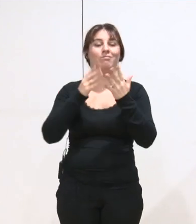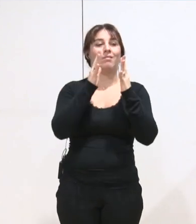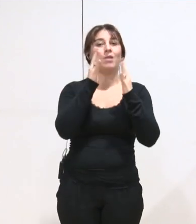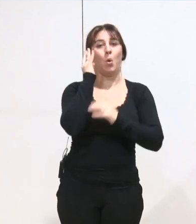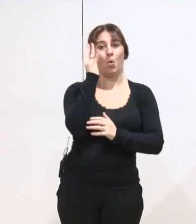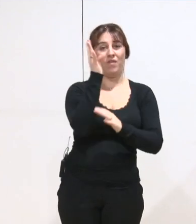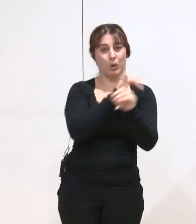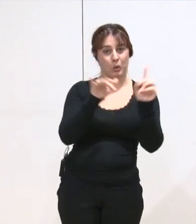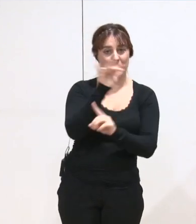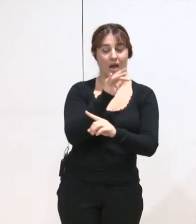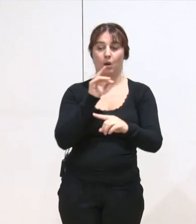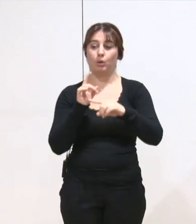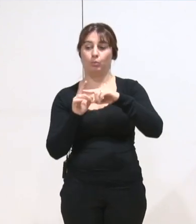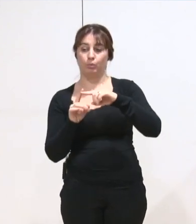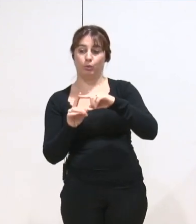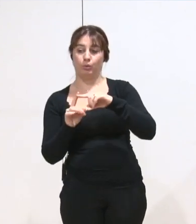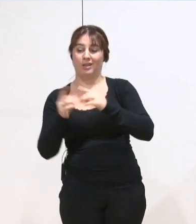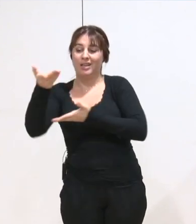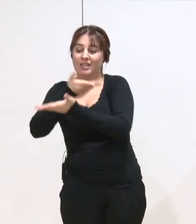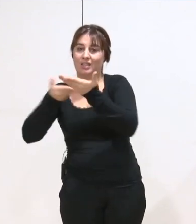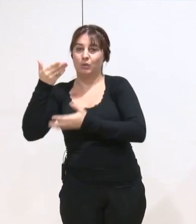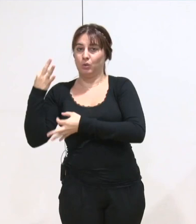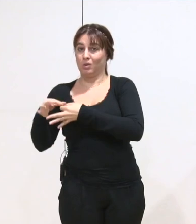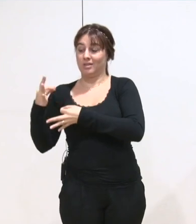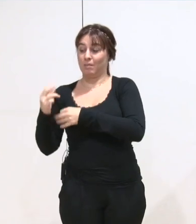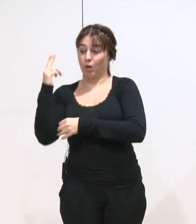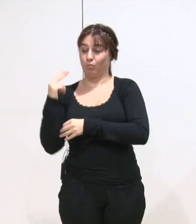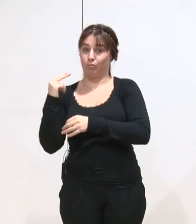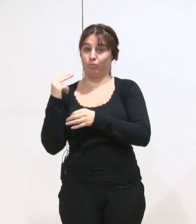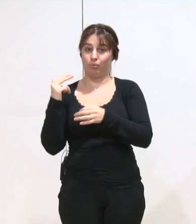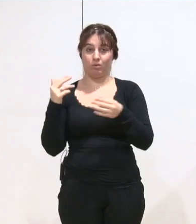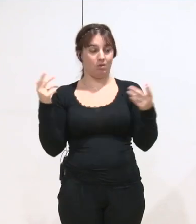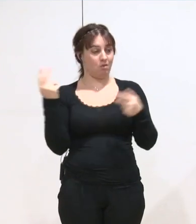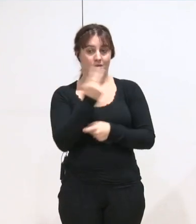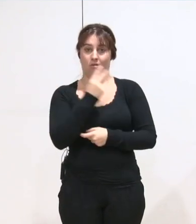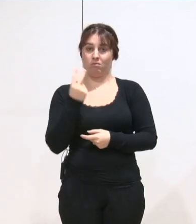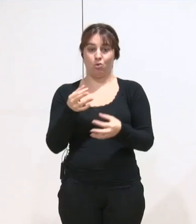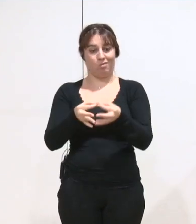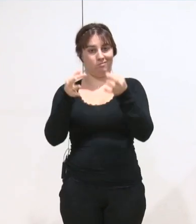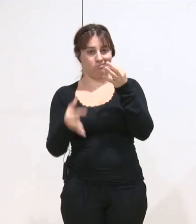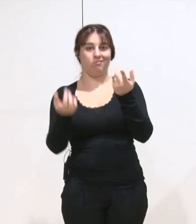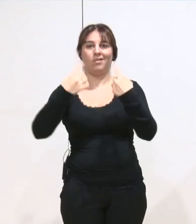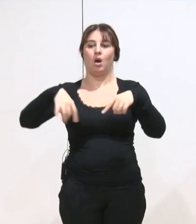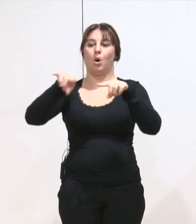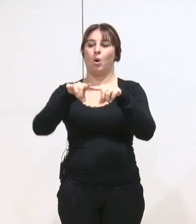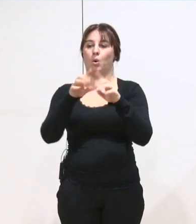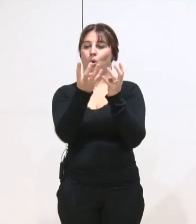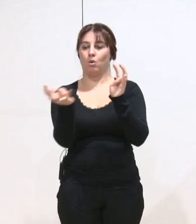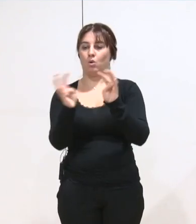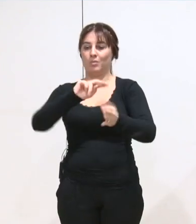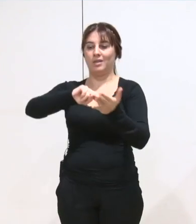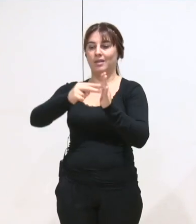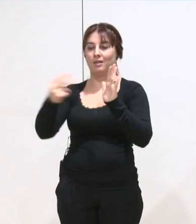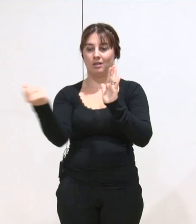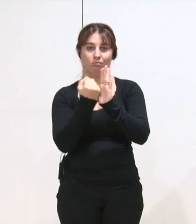des discussions dès le mois de septembre qui ont conclu à l'adoption de cette présentation en comité technique et la mise en